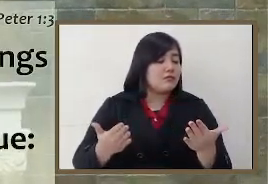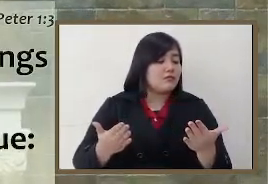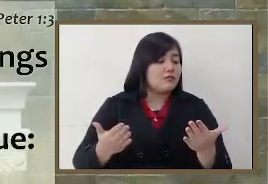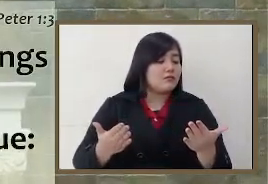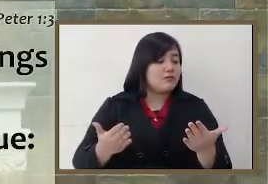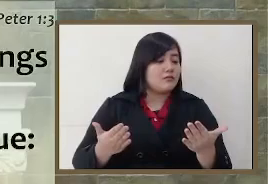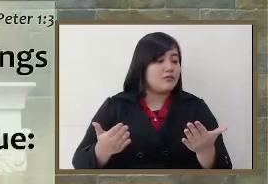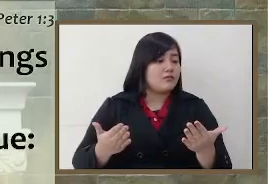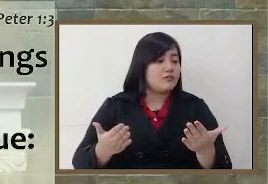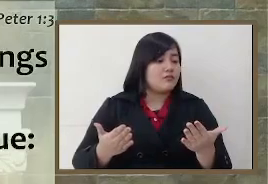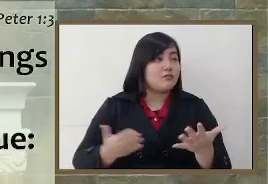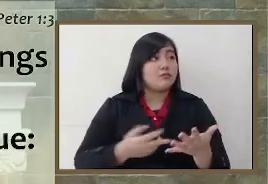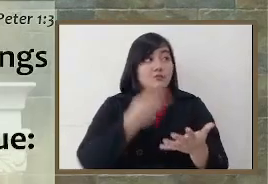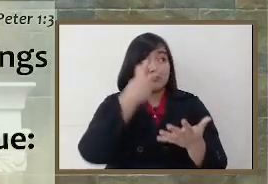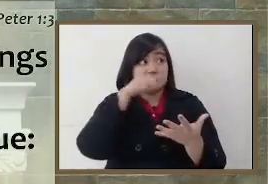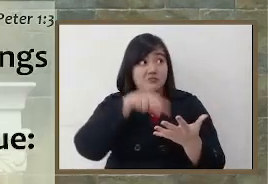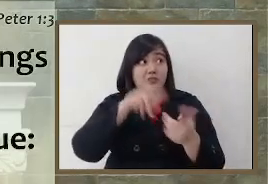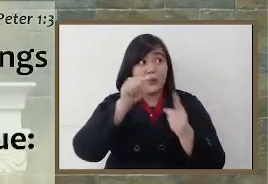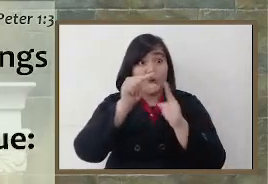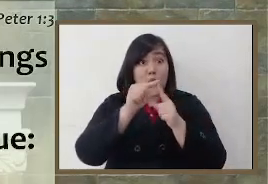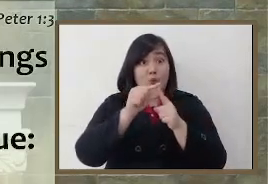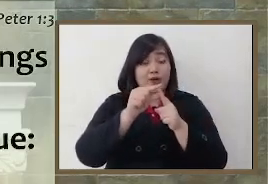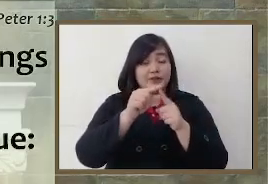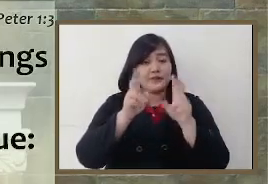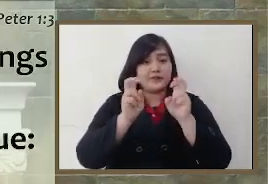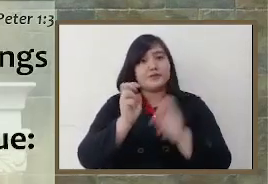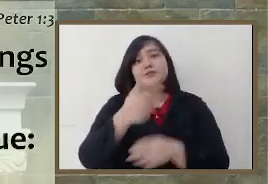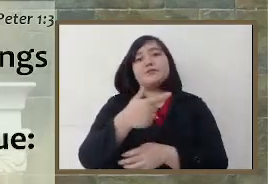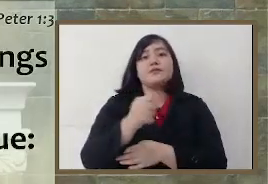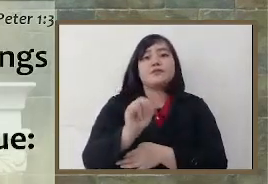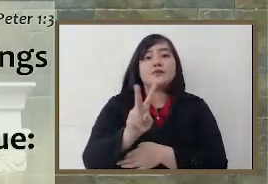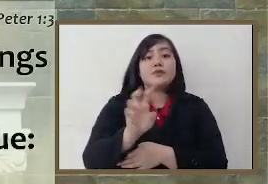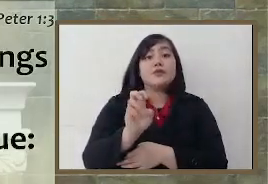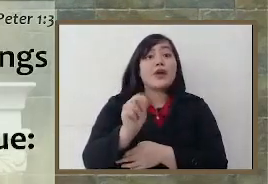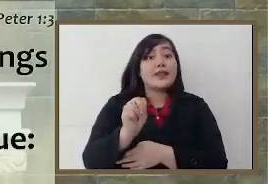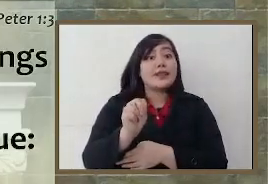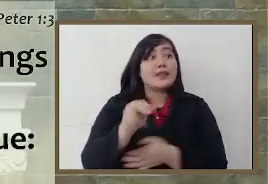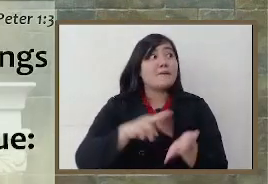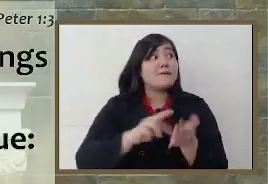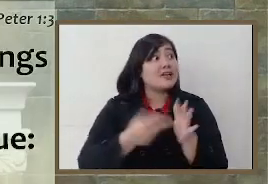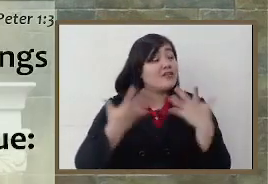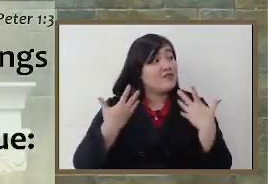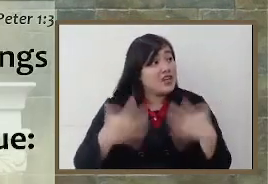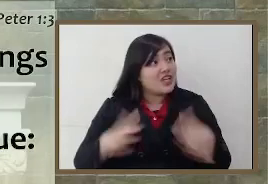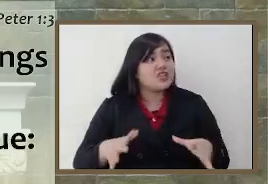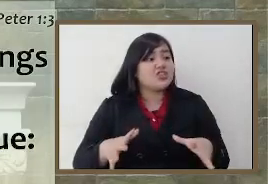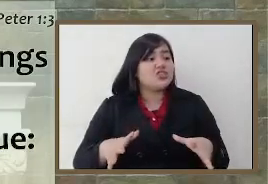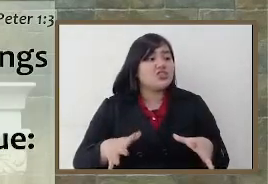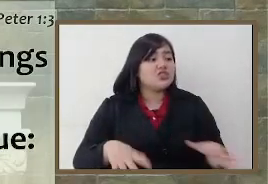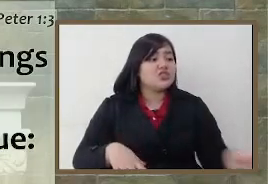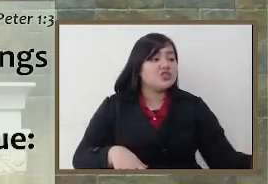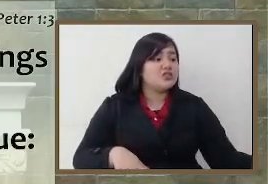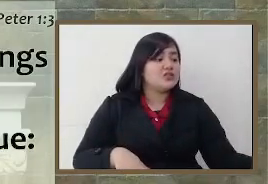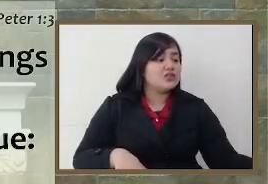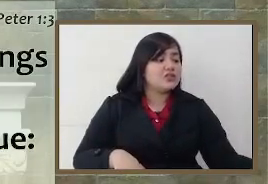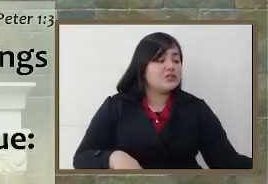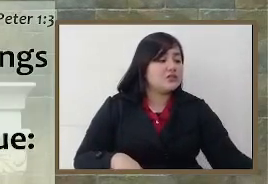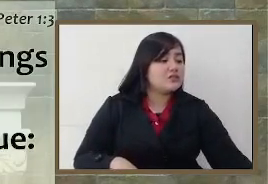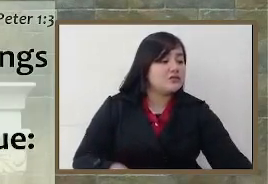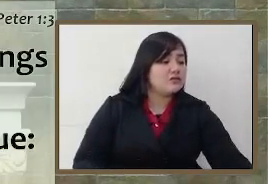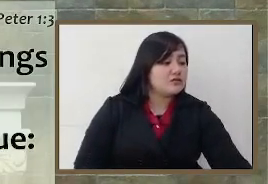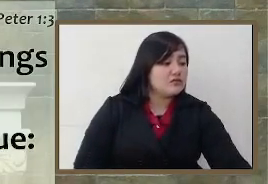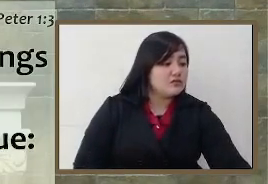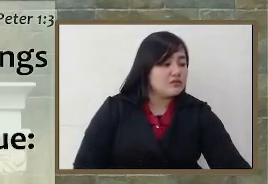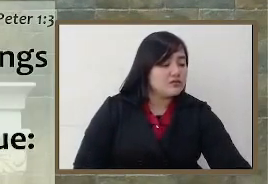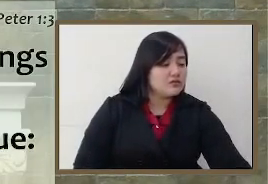past tense. Okay? Ibig sabihin, nasa atin na. Then, ano yung nasa atin, mga kapatid?